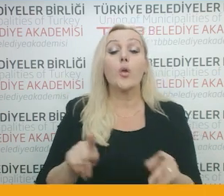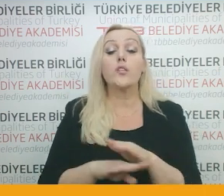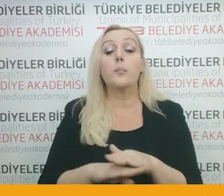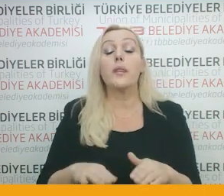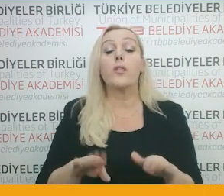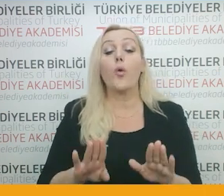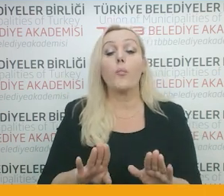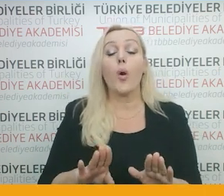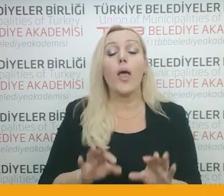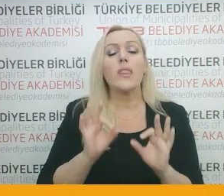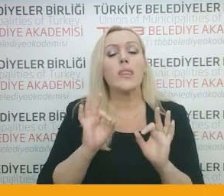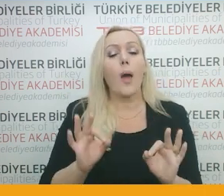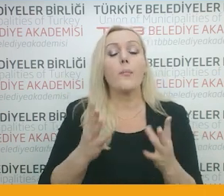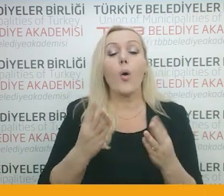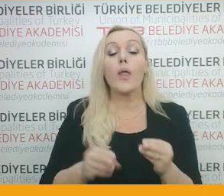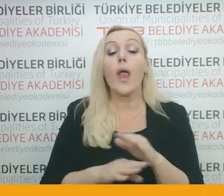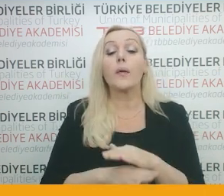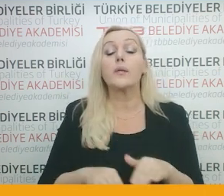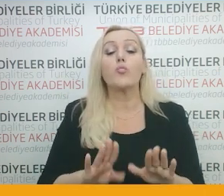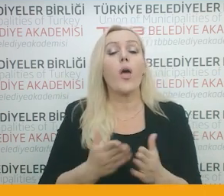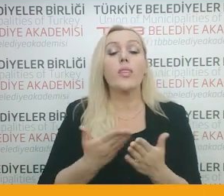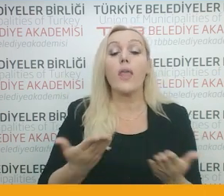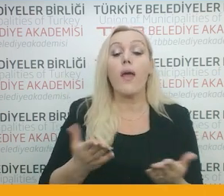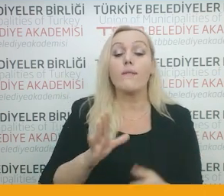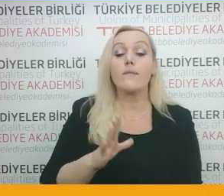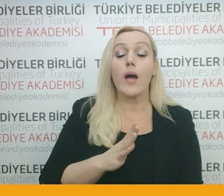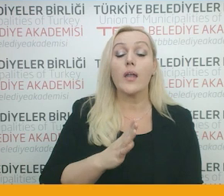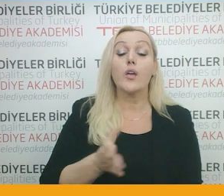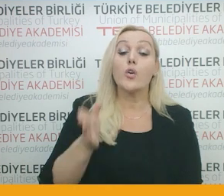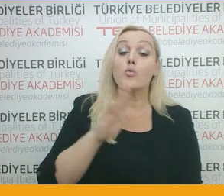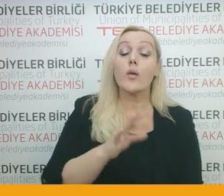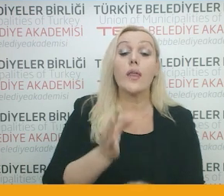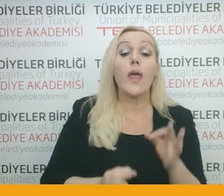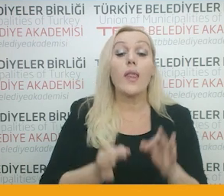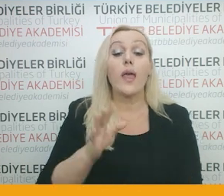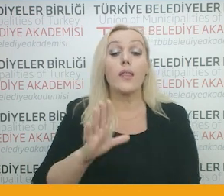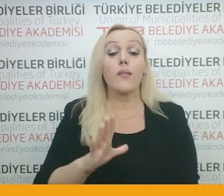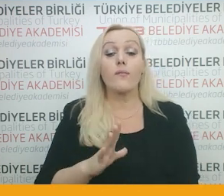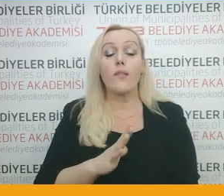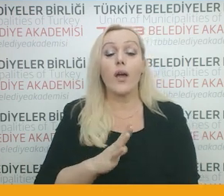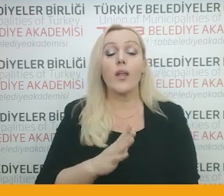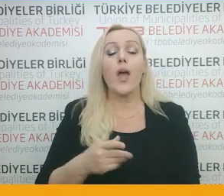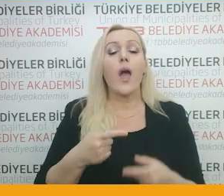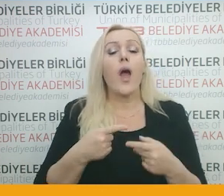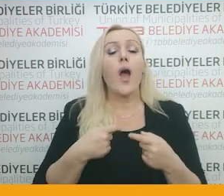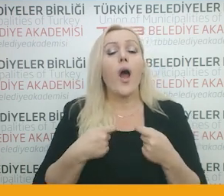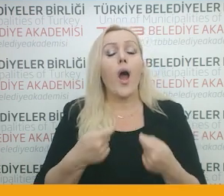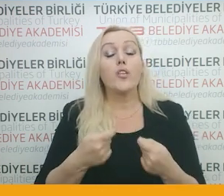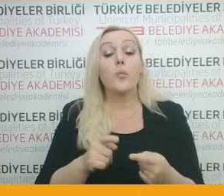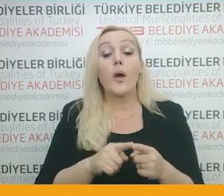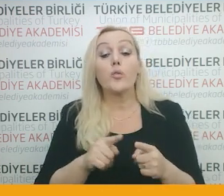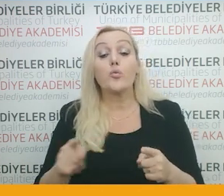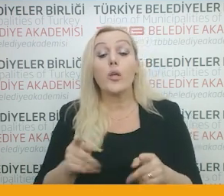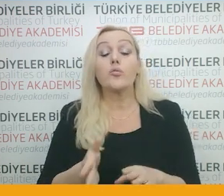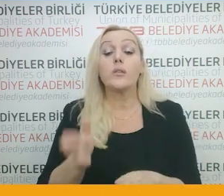mu? Aslında tamamen bitmiyor. Ne var? Daha sonrasında denetim var. Denetim harcama sürecinden